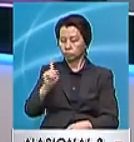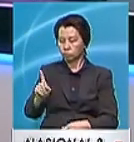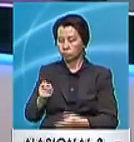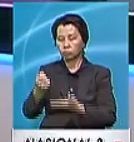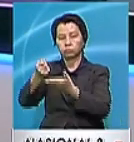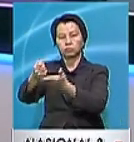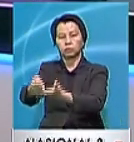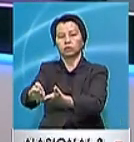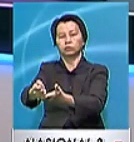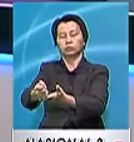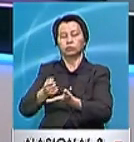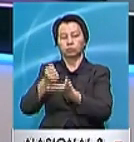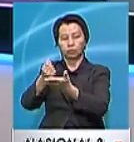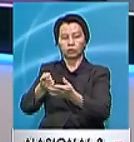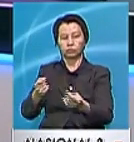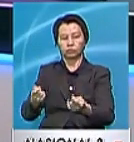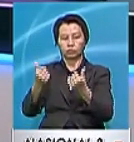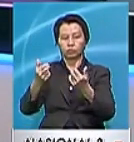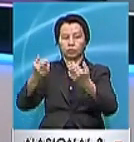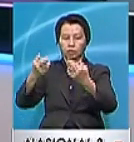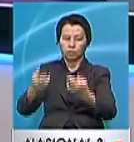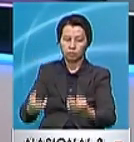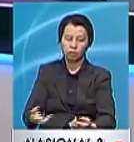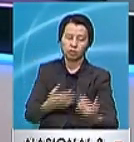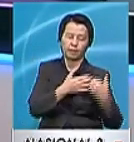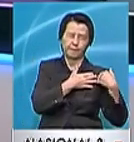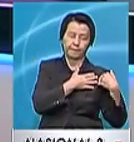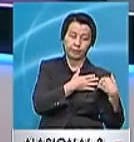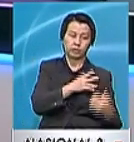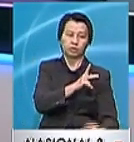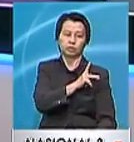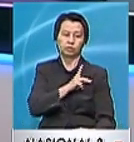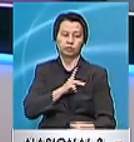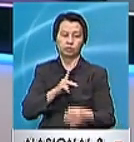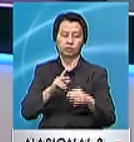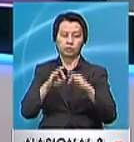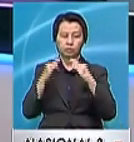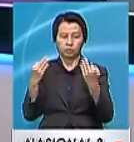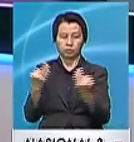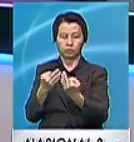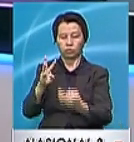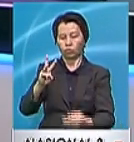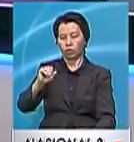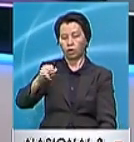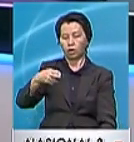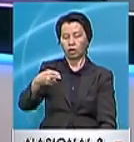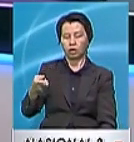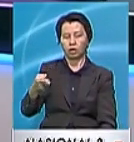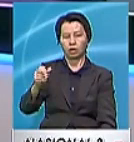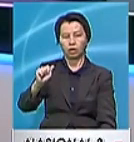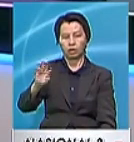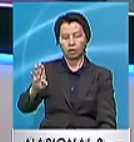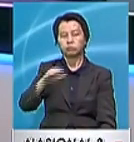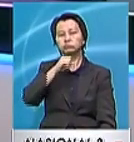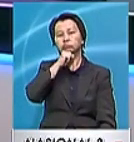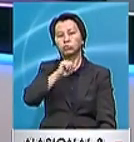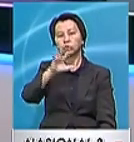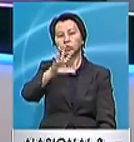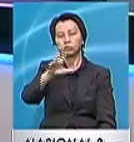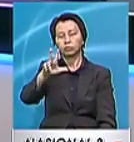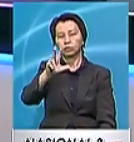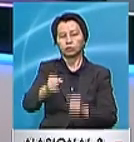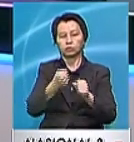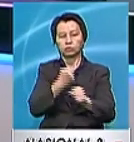memberikan bantuan. Bantuan segera itu meringankan sedikit beban ketua keluarga Abdul Wahab Musa, 53 tahun, yang selama ini hanya